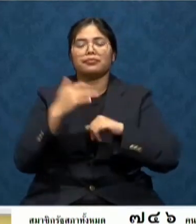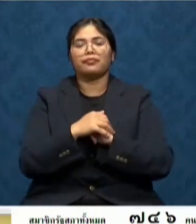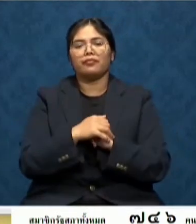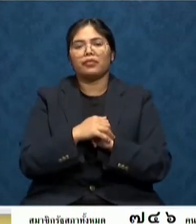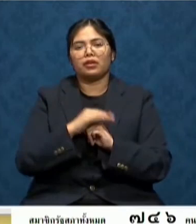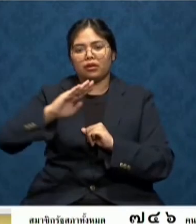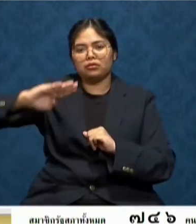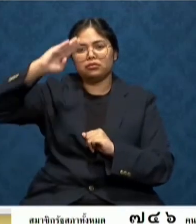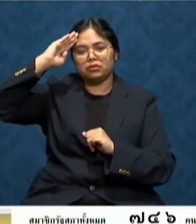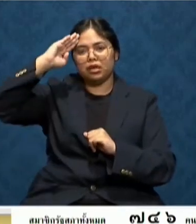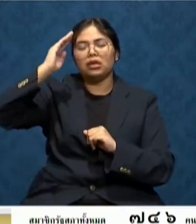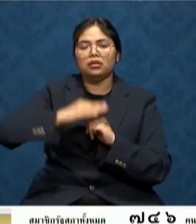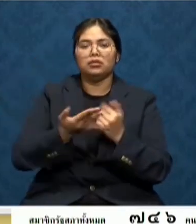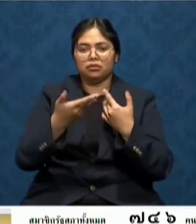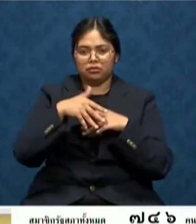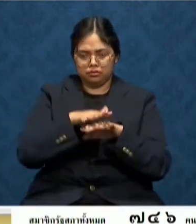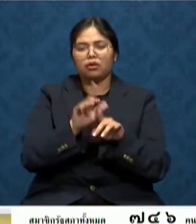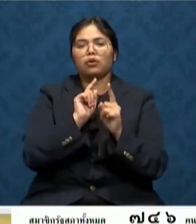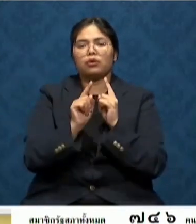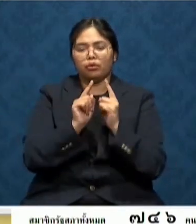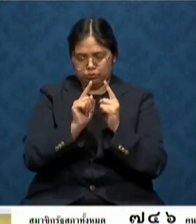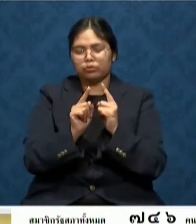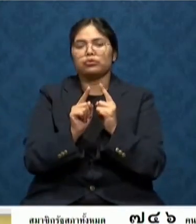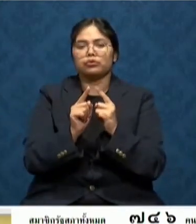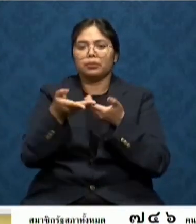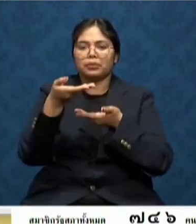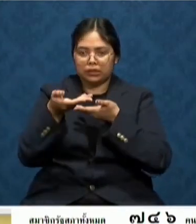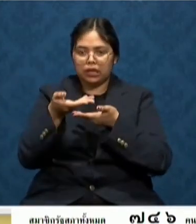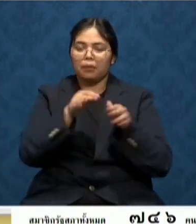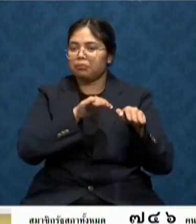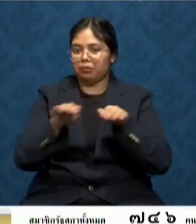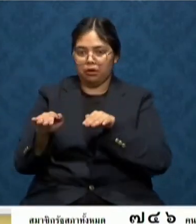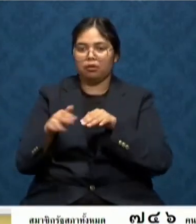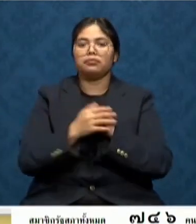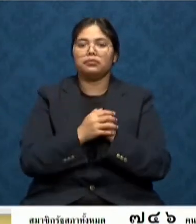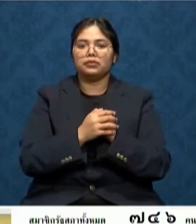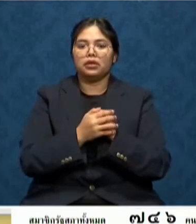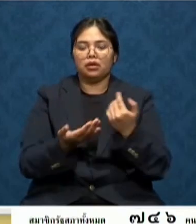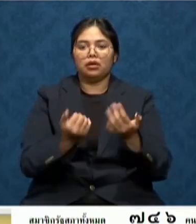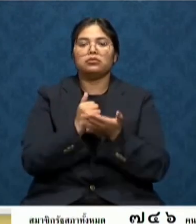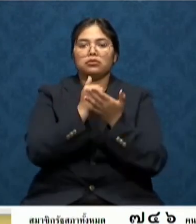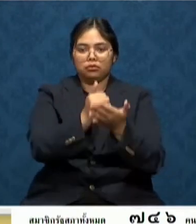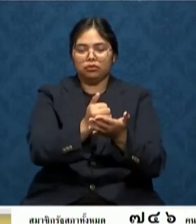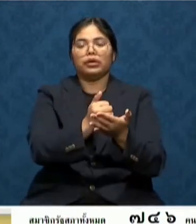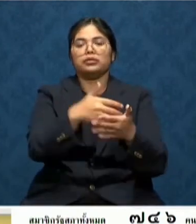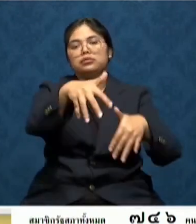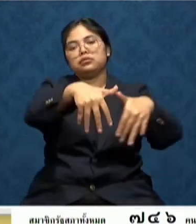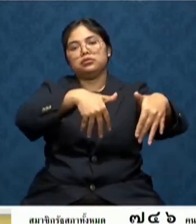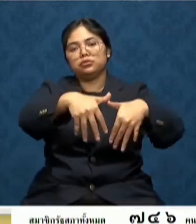พักสวตหาใกตอรทดีครับ ท่านจินยัว่าท่านพร้อมทจะเข้มาช่เหพี่น้อง